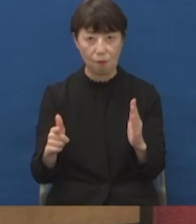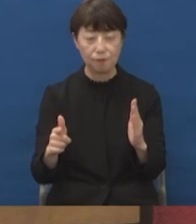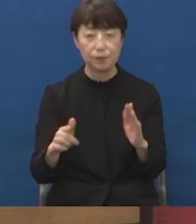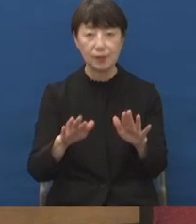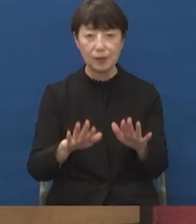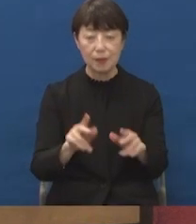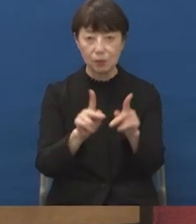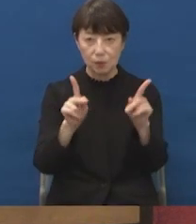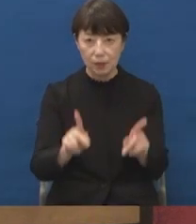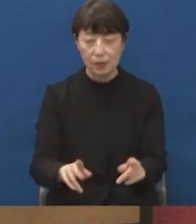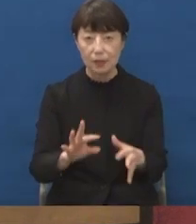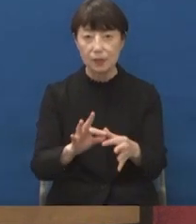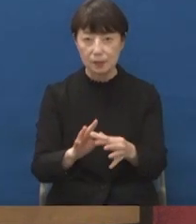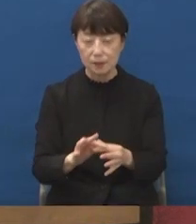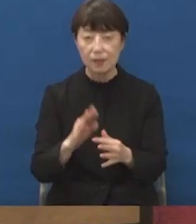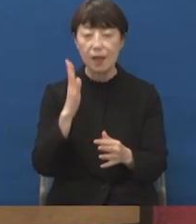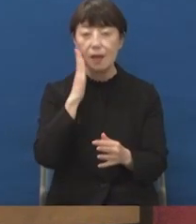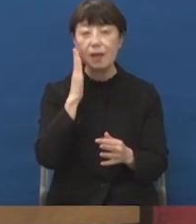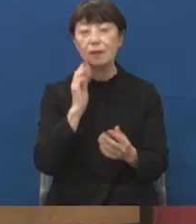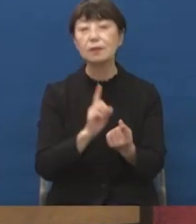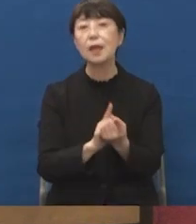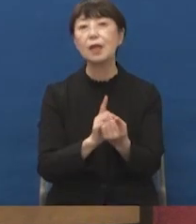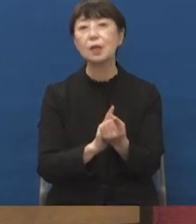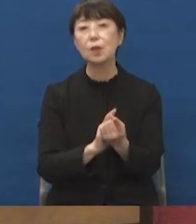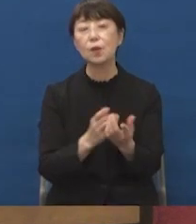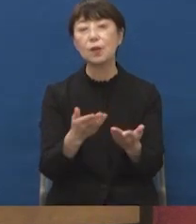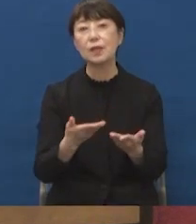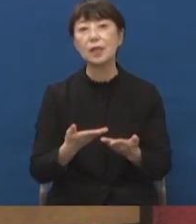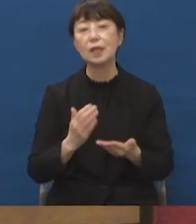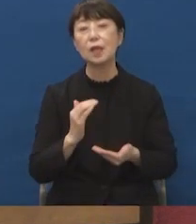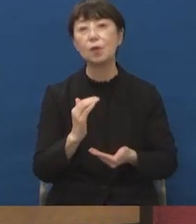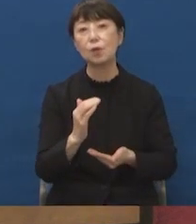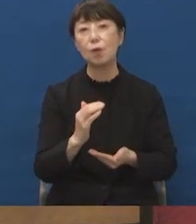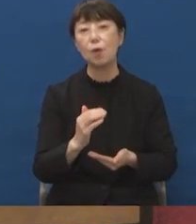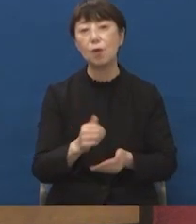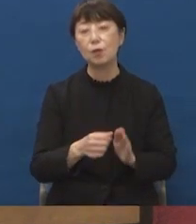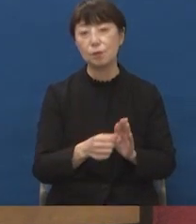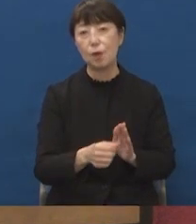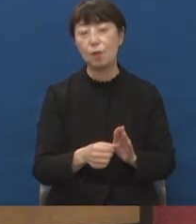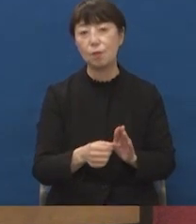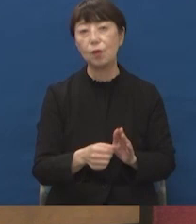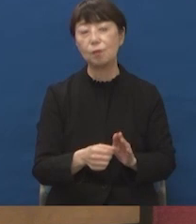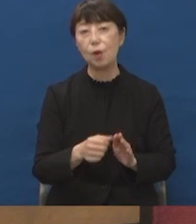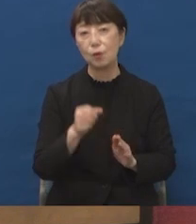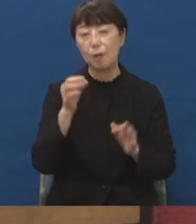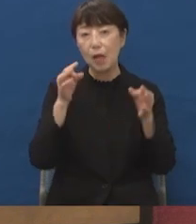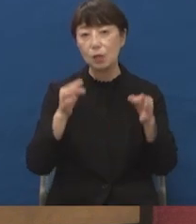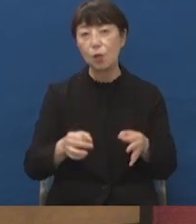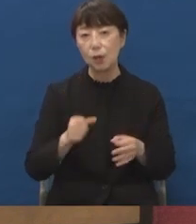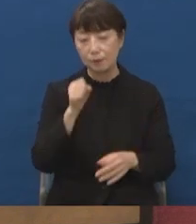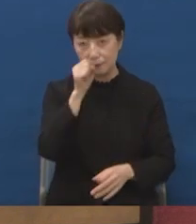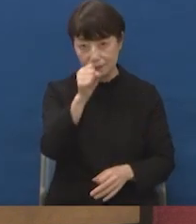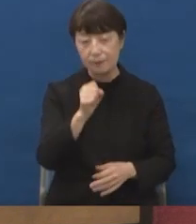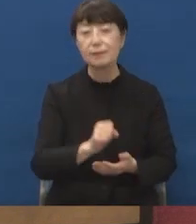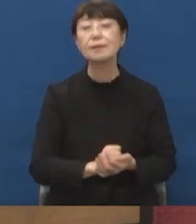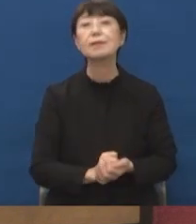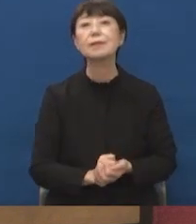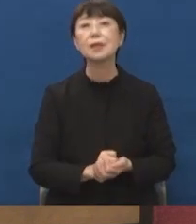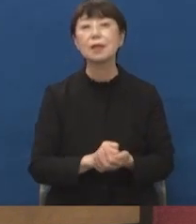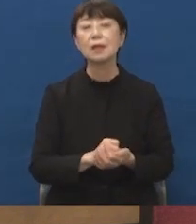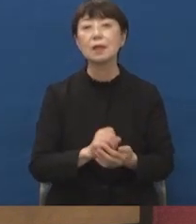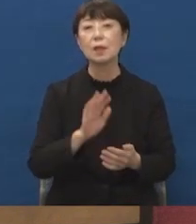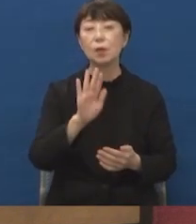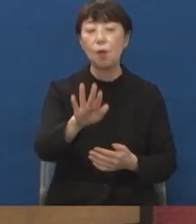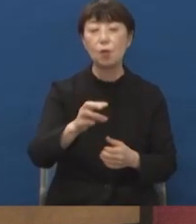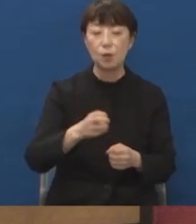題について迅速に対応いただきましたことを評価するとともに、本市におきましては、今後30年以内に発